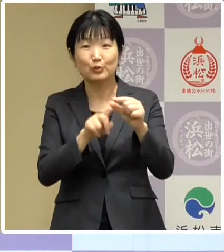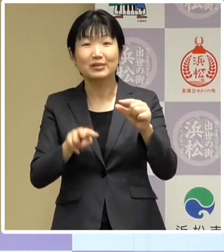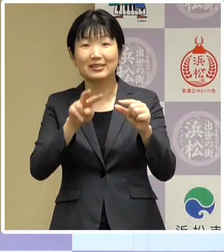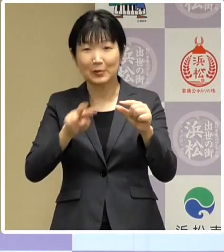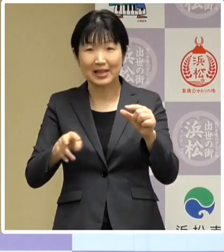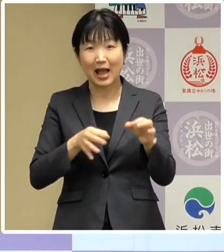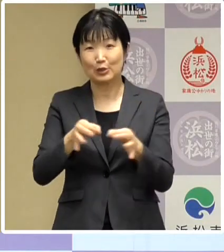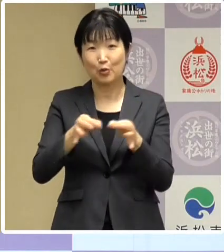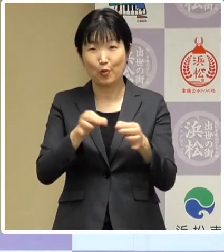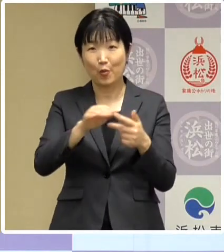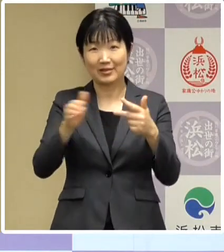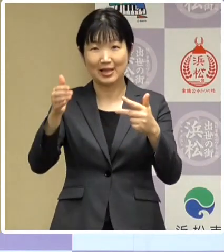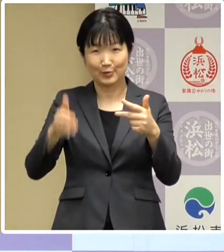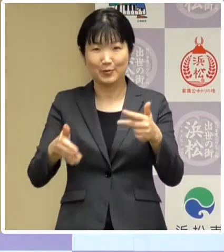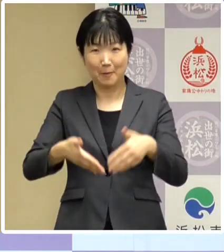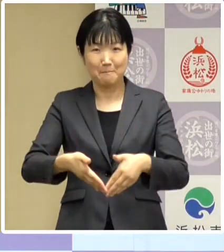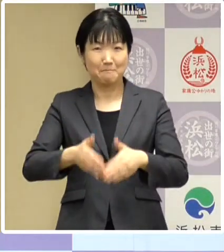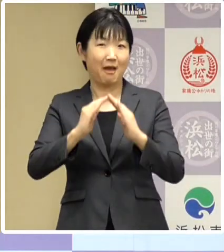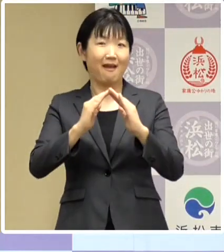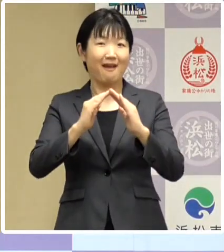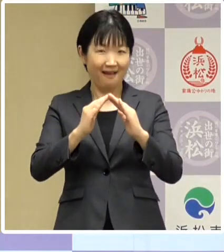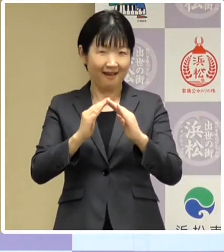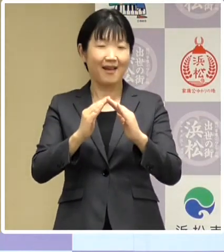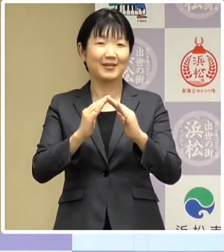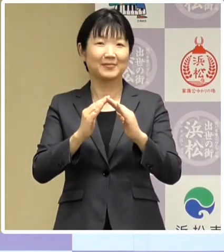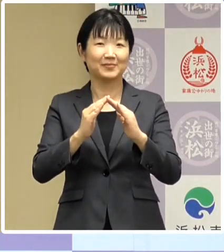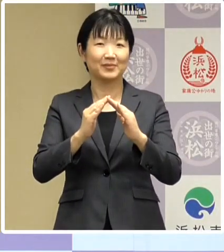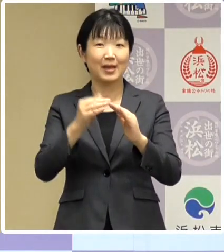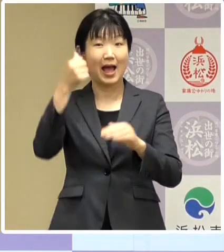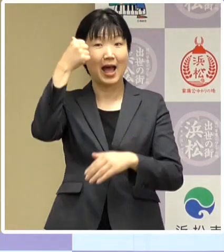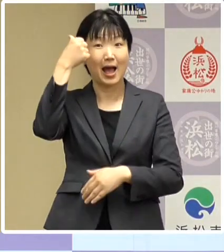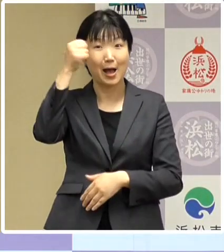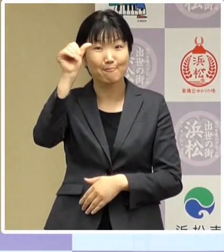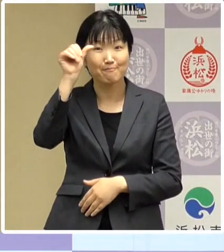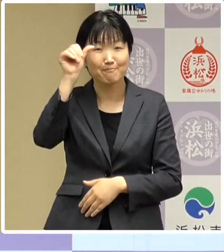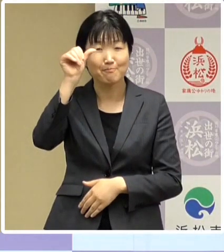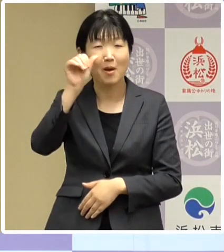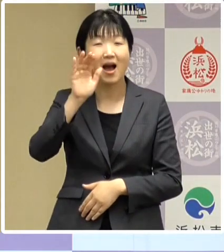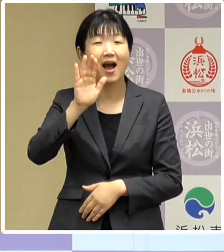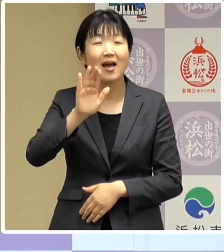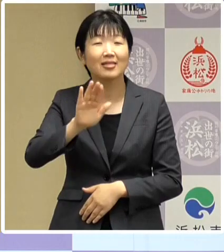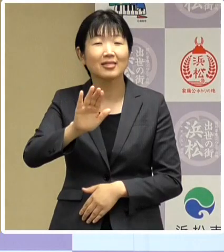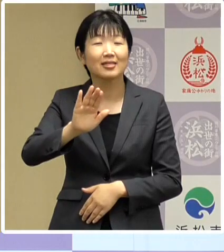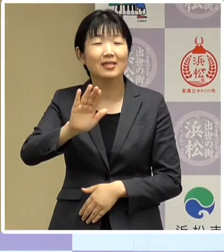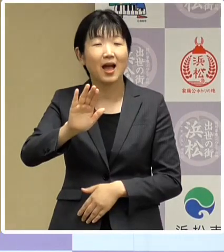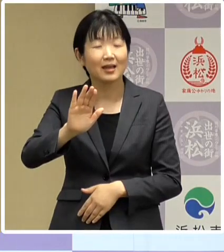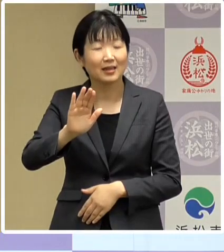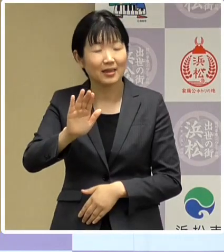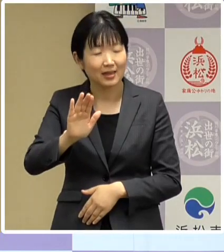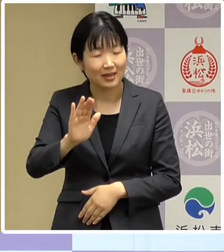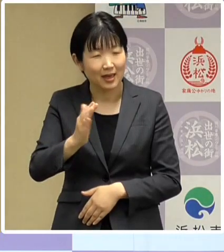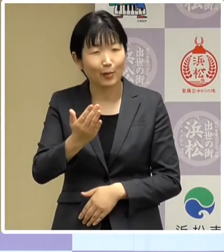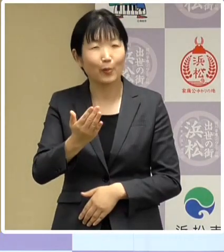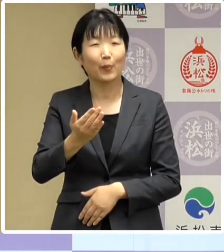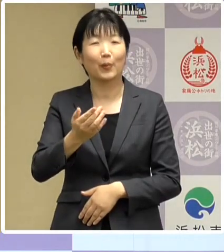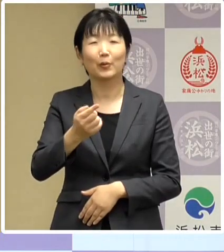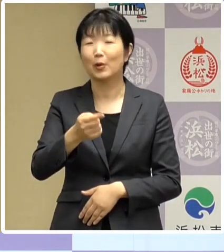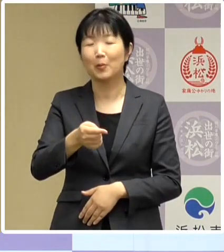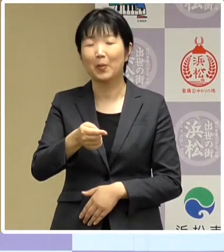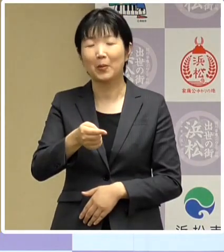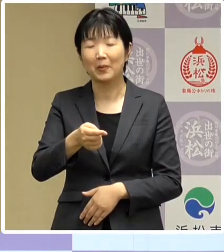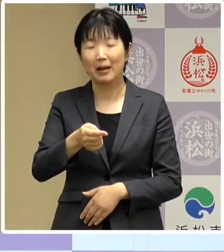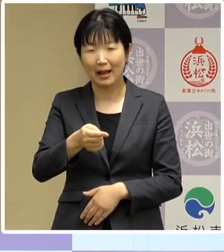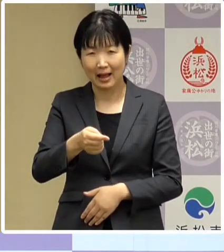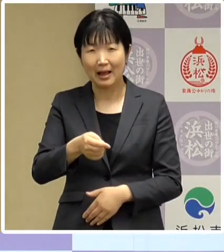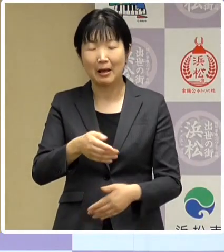まあ、商業施設として再生をするという提案もあったんですけれども、それも、拒否され